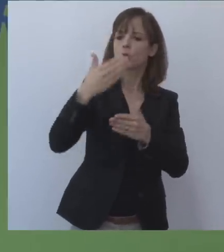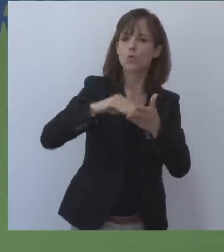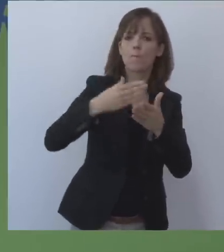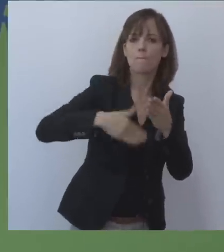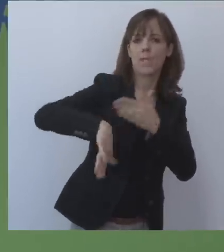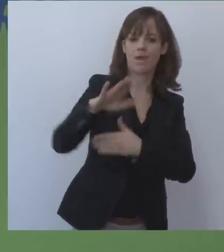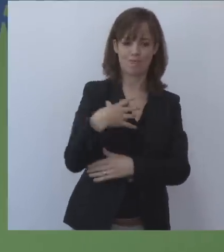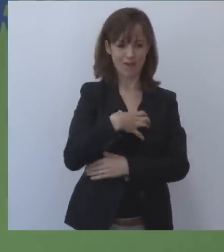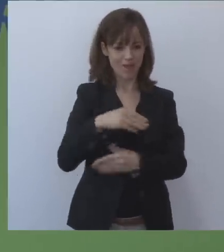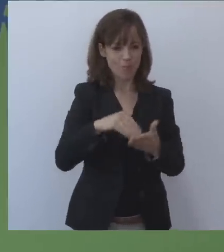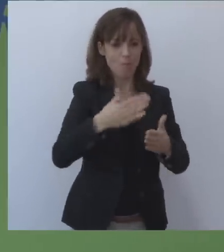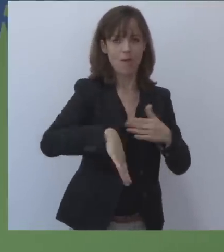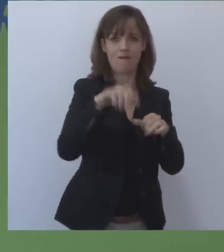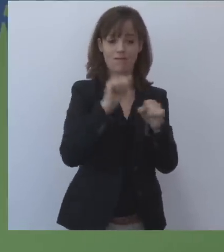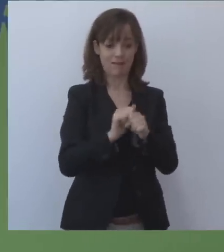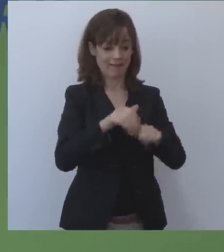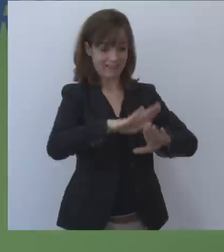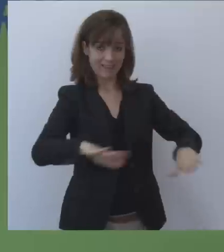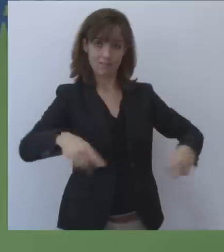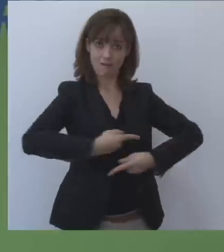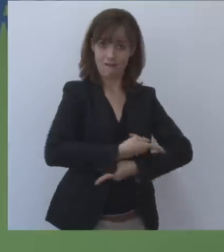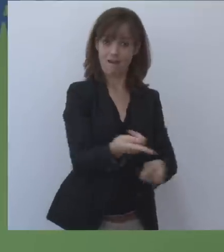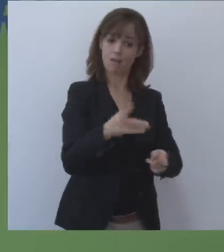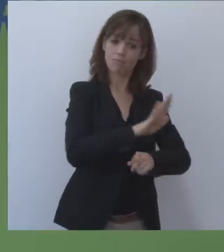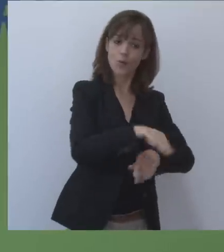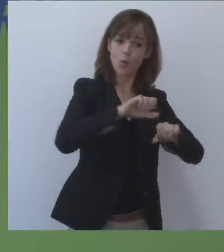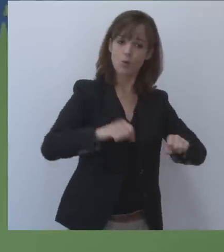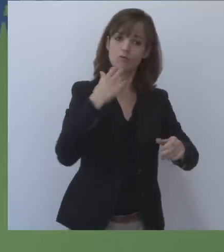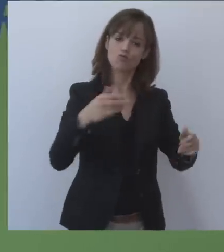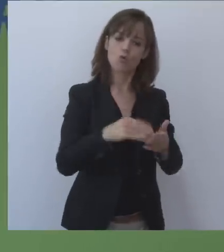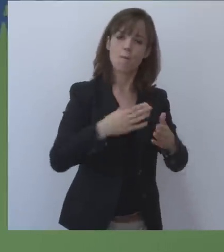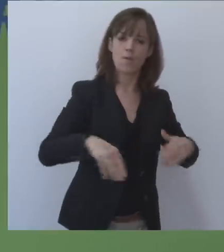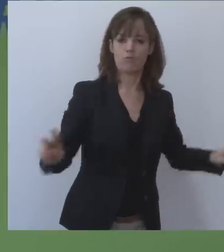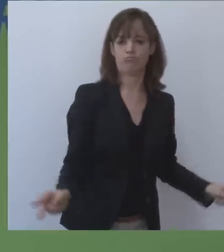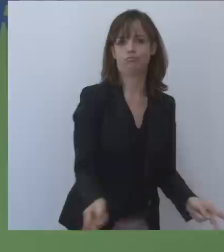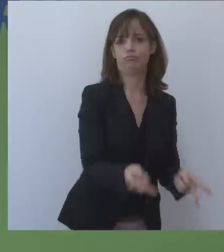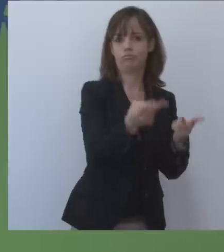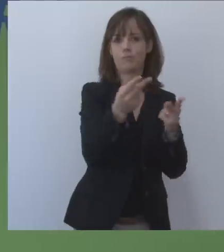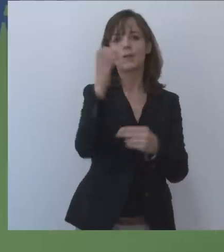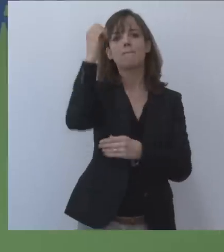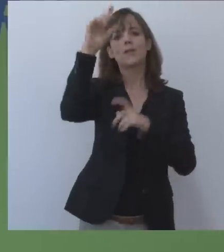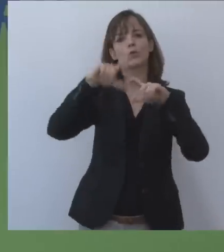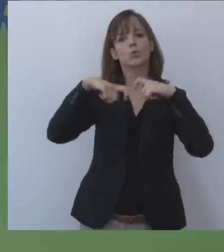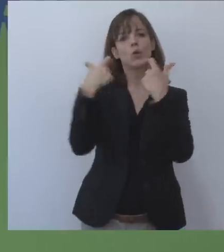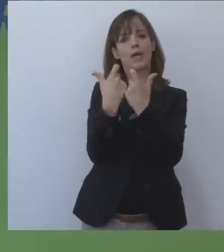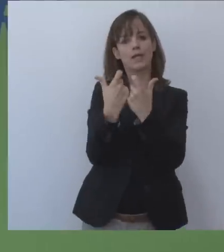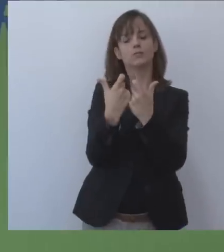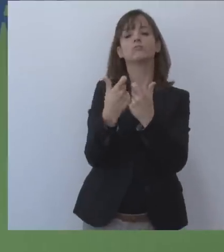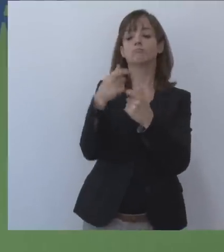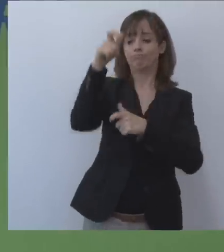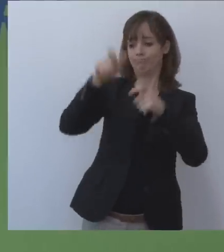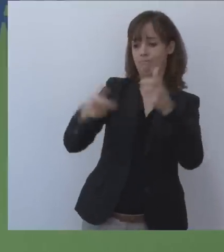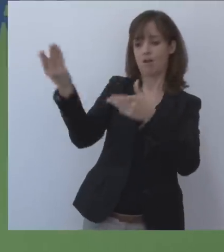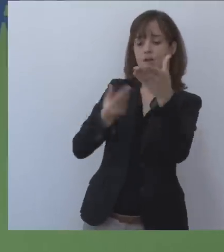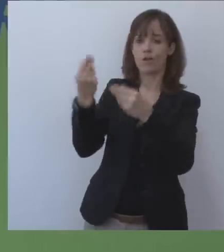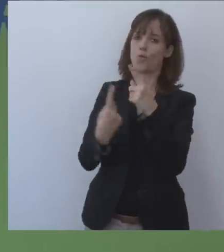wollen alle Potenziale aller Kinder im ganzen Land heben. Und wir wollen in diesem Bildungskongress mit spannenden